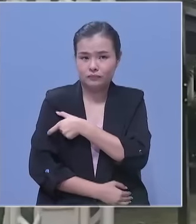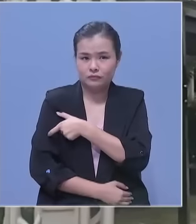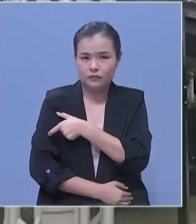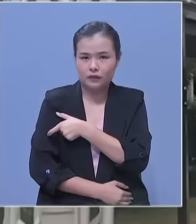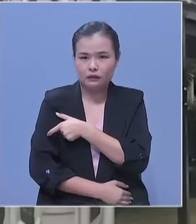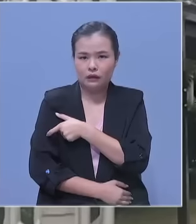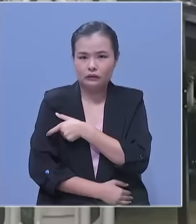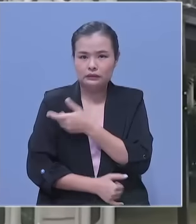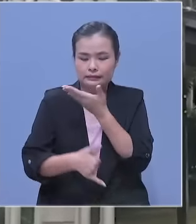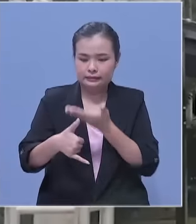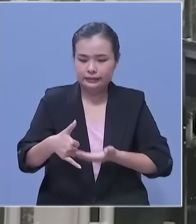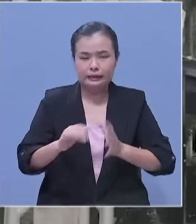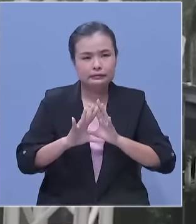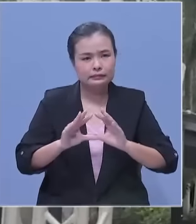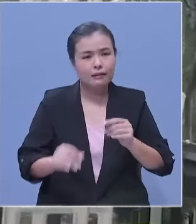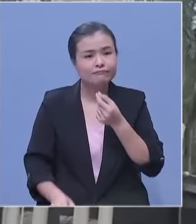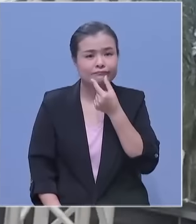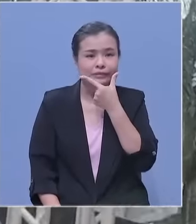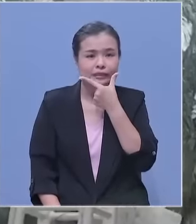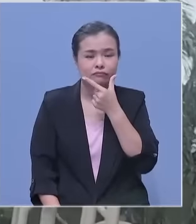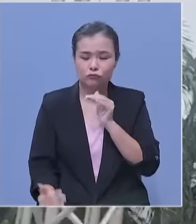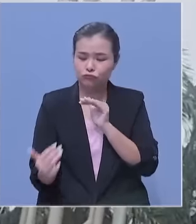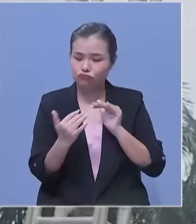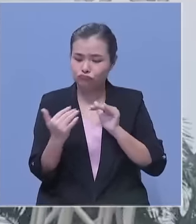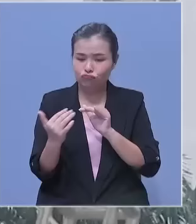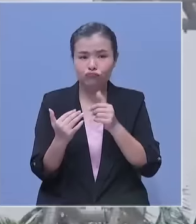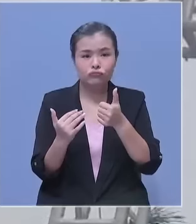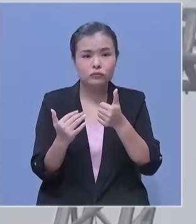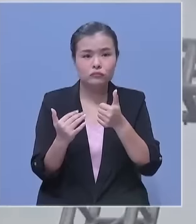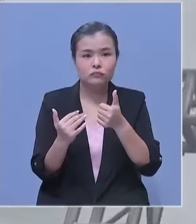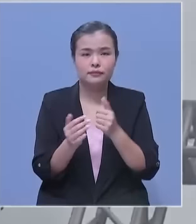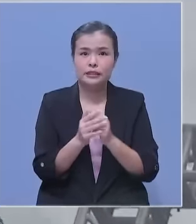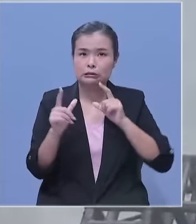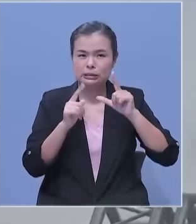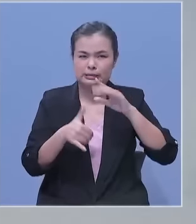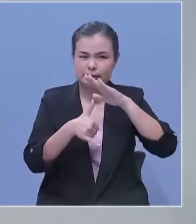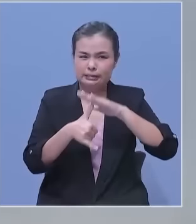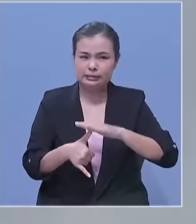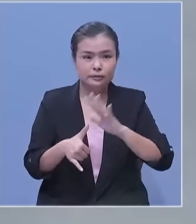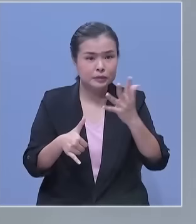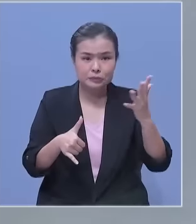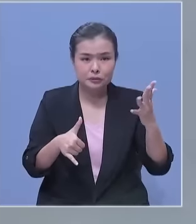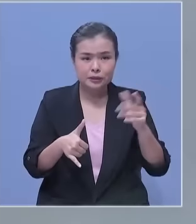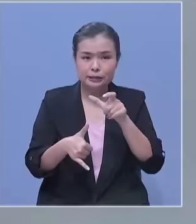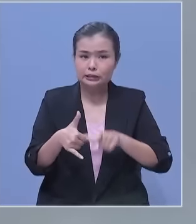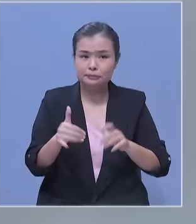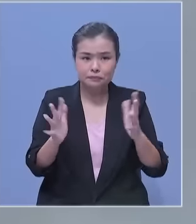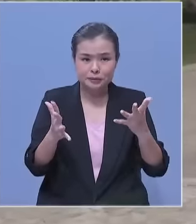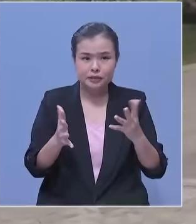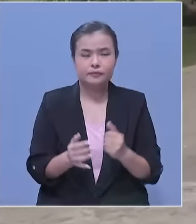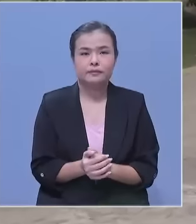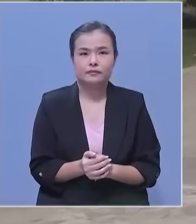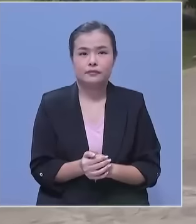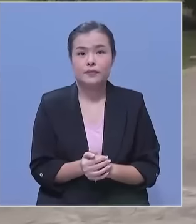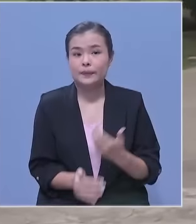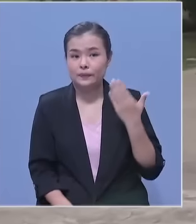คนเงียบๆยิ้มแย้มแจ่มใสอัธยาศัยดีไม่มีท่าทีเหยียดหรือบูลลี่คนอื่นนะครับขณะที่ในเวล